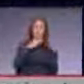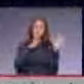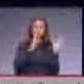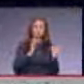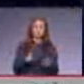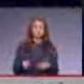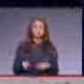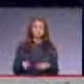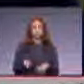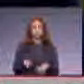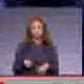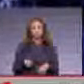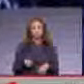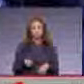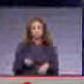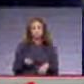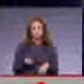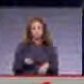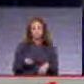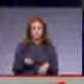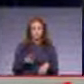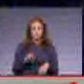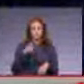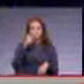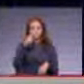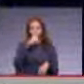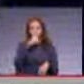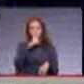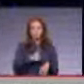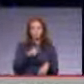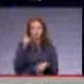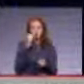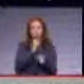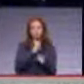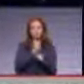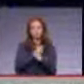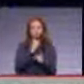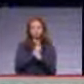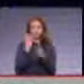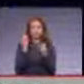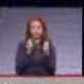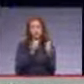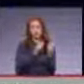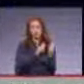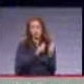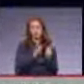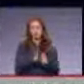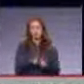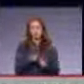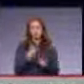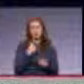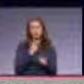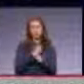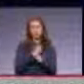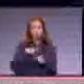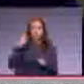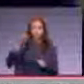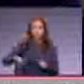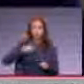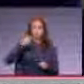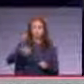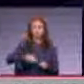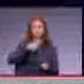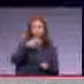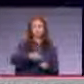تحت ايد الشيف الاستاذ محمد محمود. انا كنت بشتغل عليهم